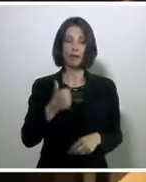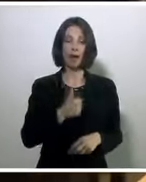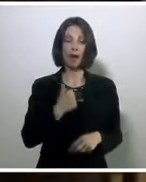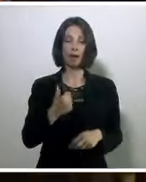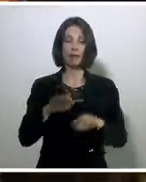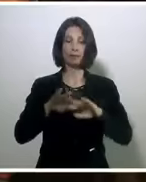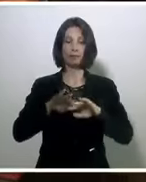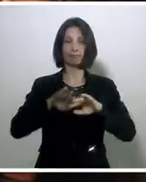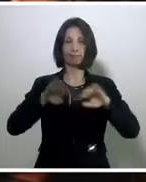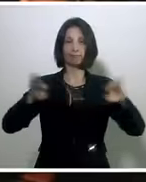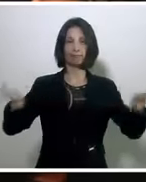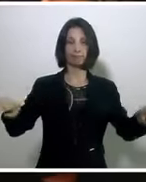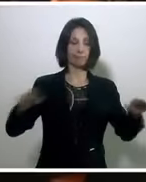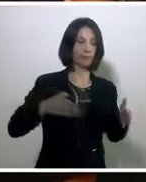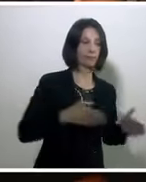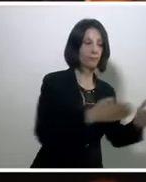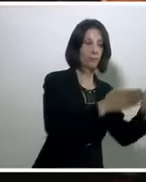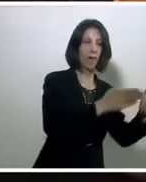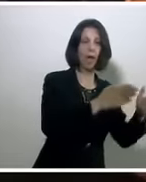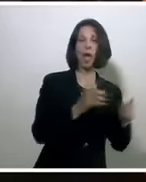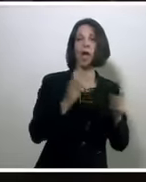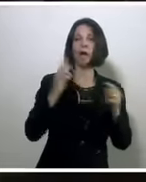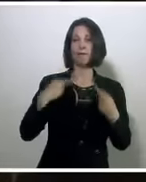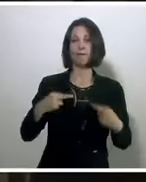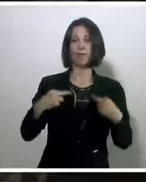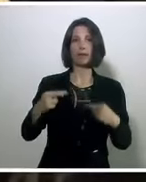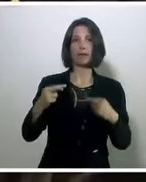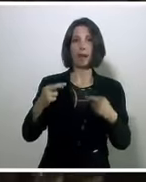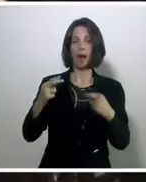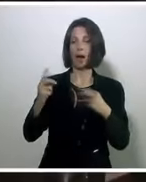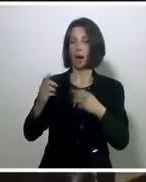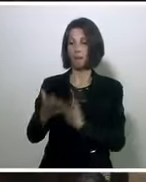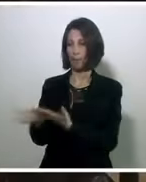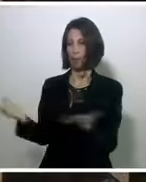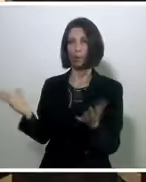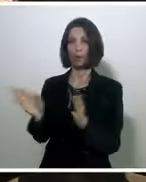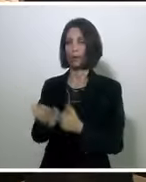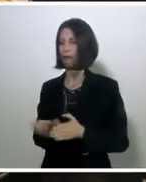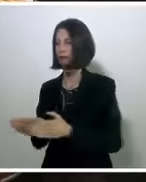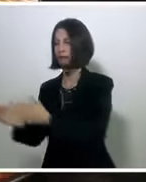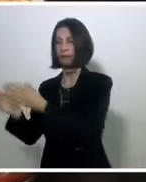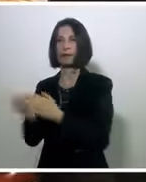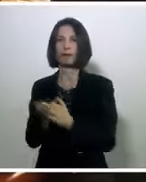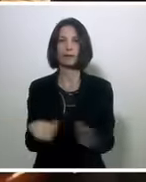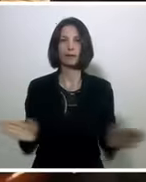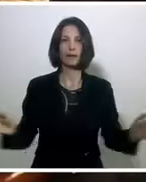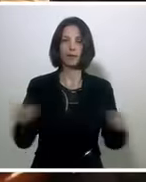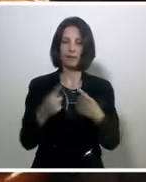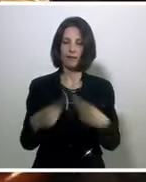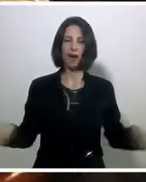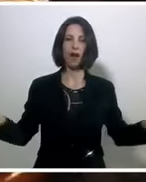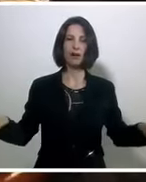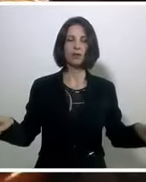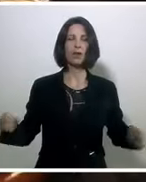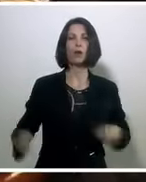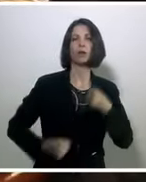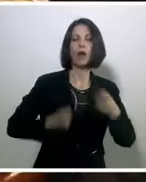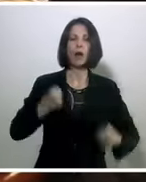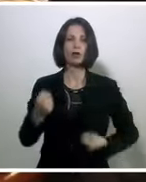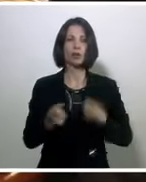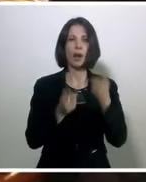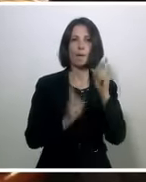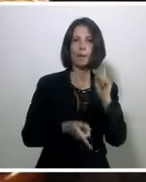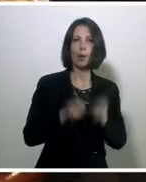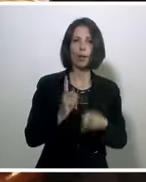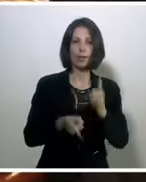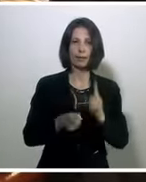tenace riservatezza era una condizione imprescindibile del suo agire come politico beringuer